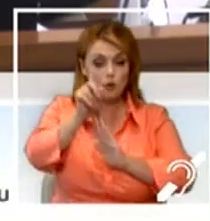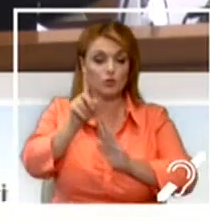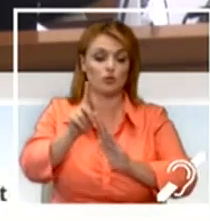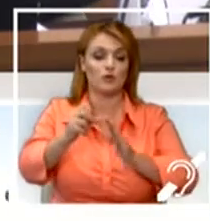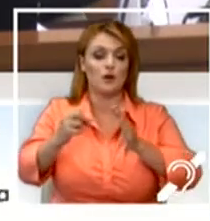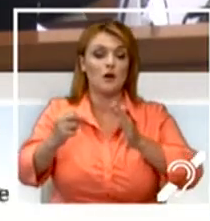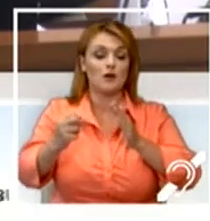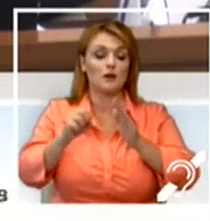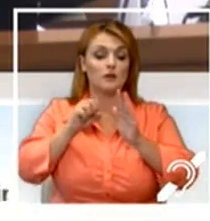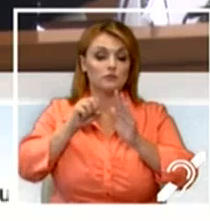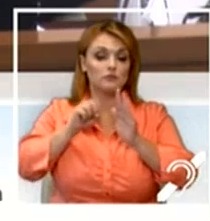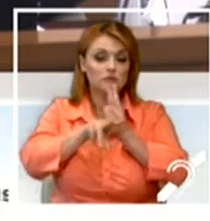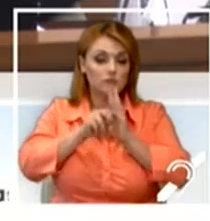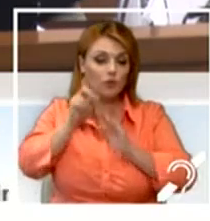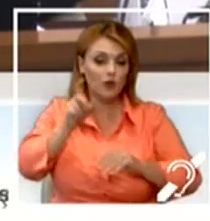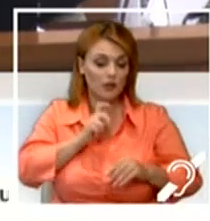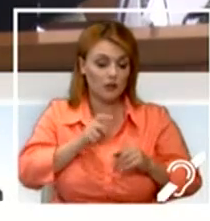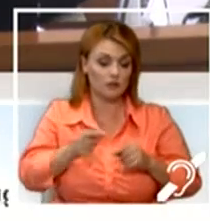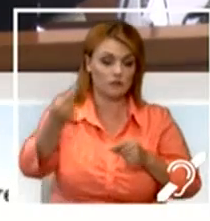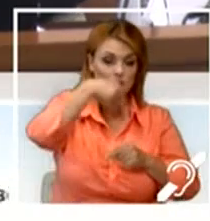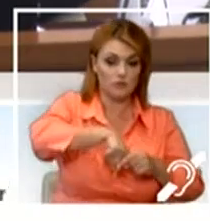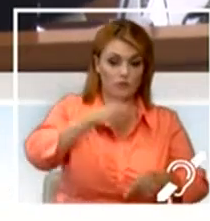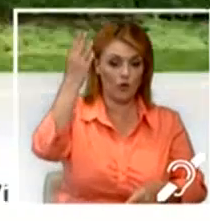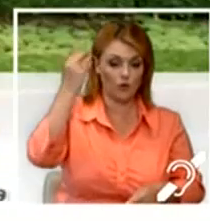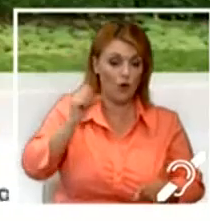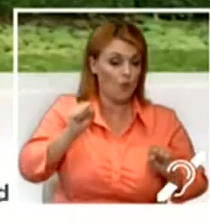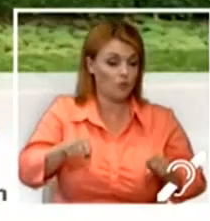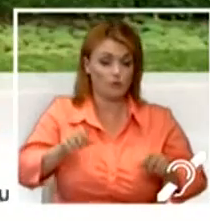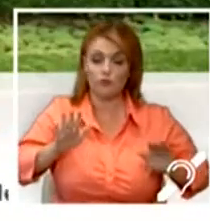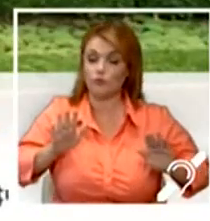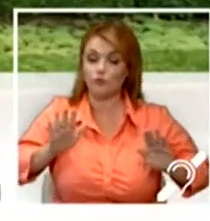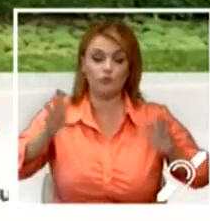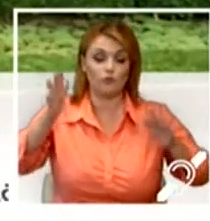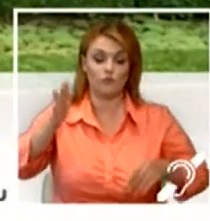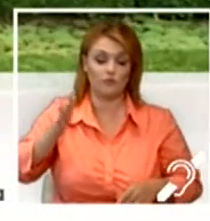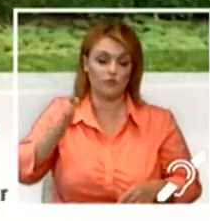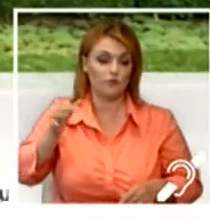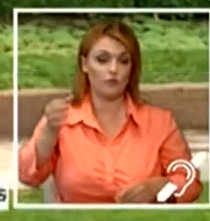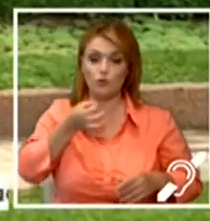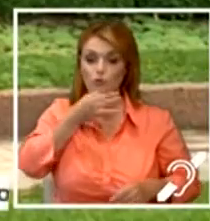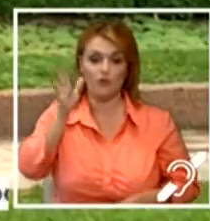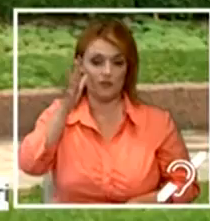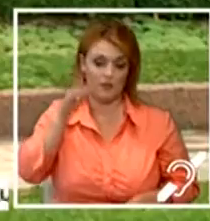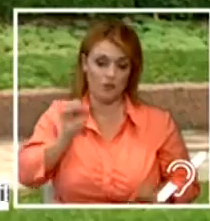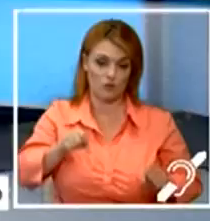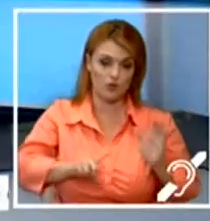ucraineni, care poate apărea în orice moment. Deocamdată acestea sunt informațiile de aici, de la Parlament. Vadim?